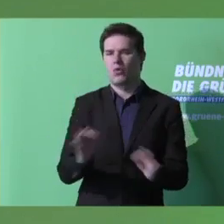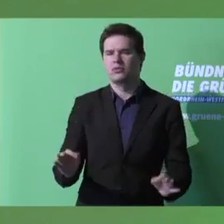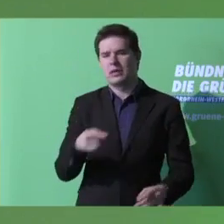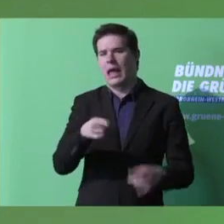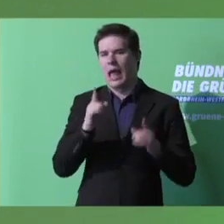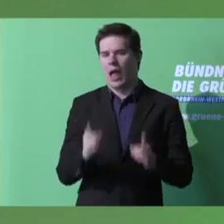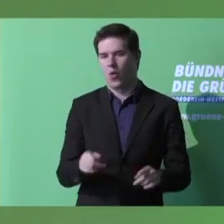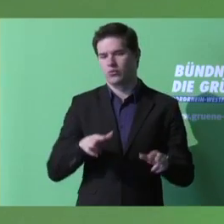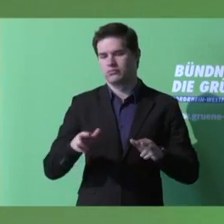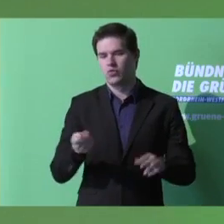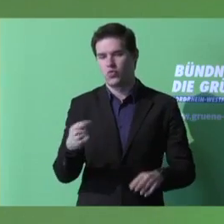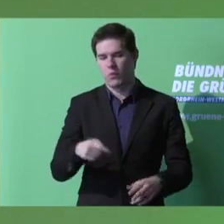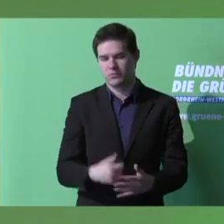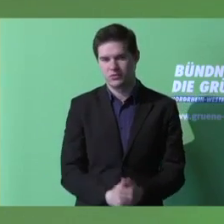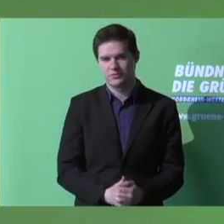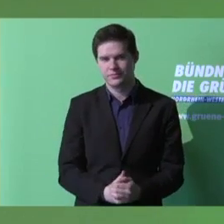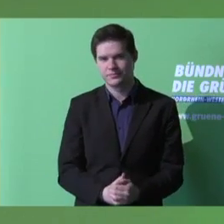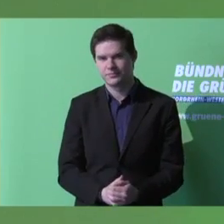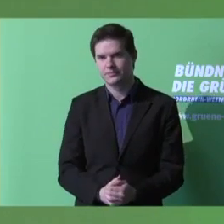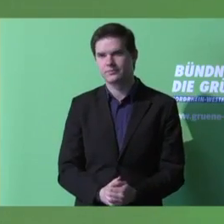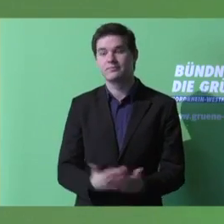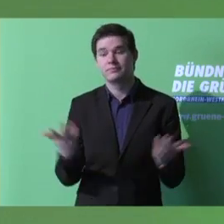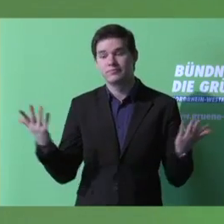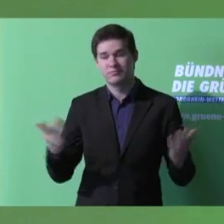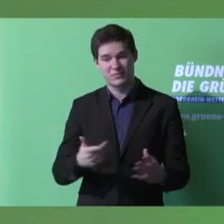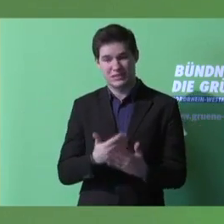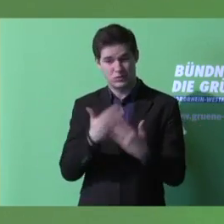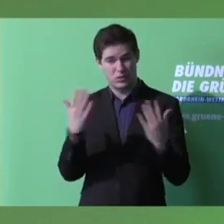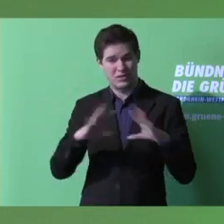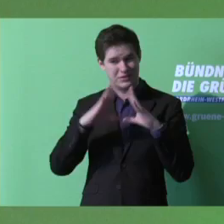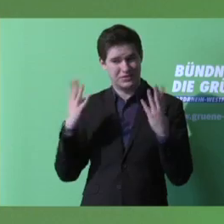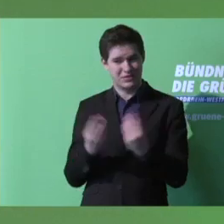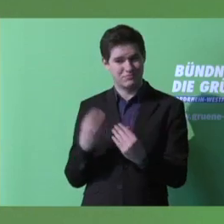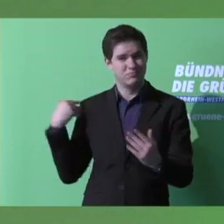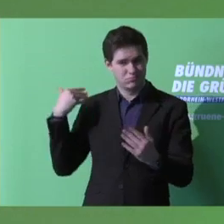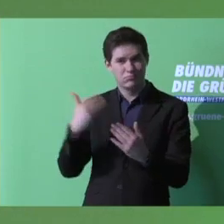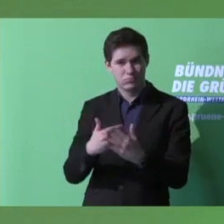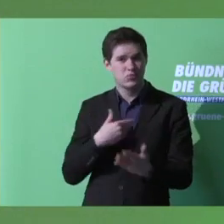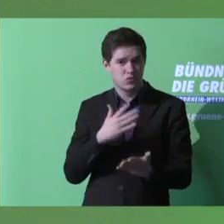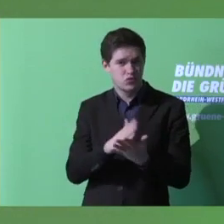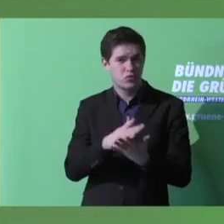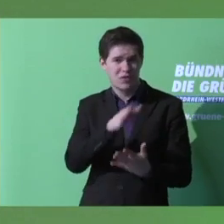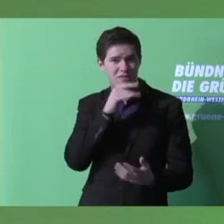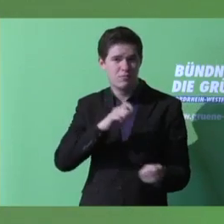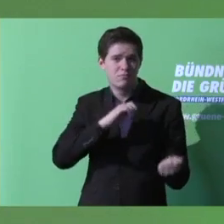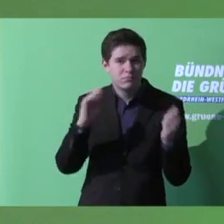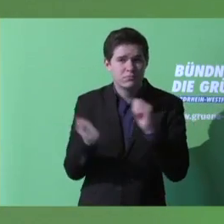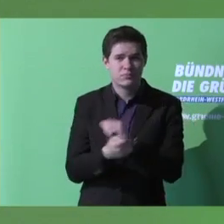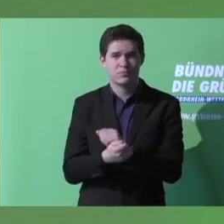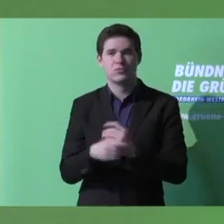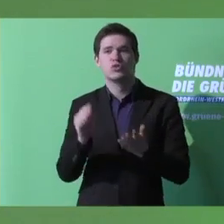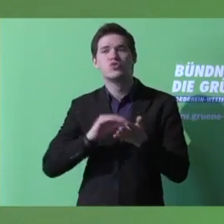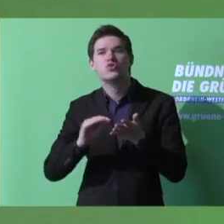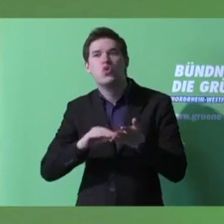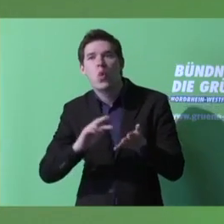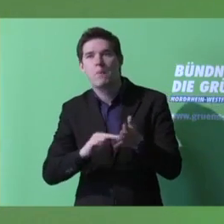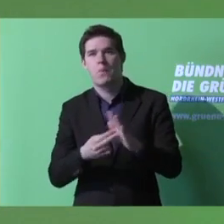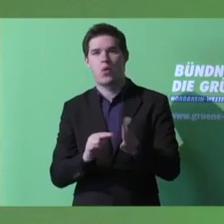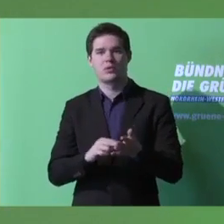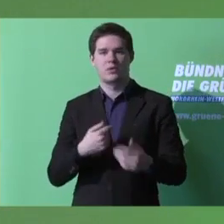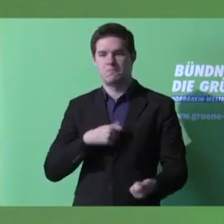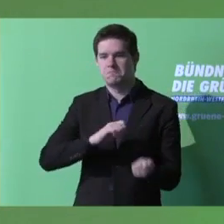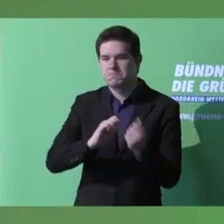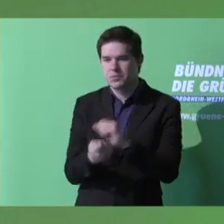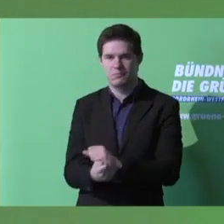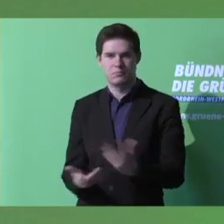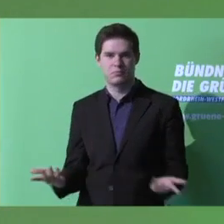In diesen 3 Jahren haben wir in unserem Land viel bewegt. Die Beendigung des jahrelangen Gezerres um die Schulpolitik mit einem